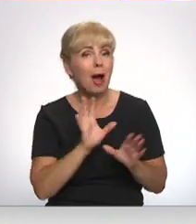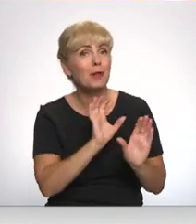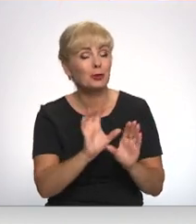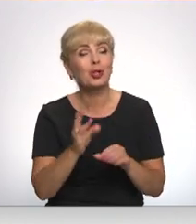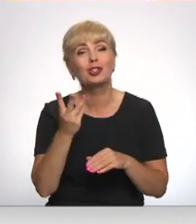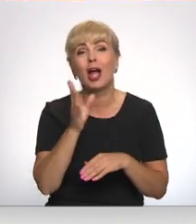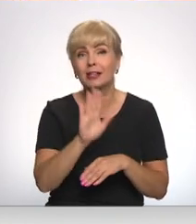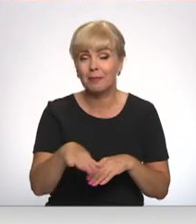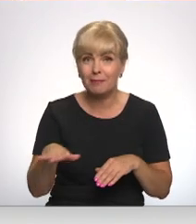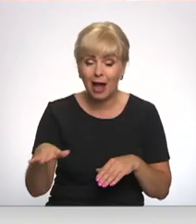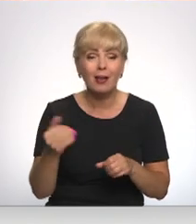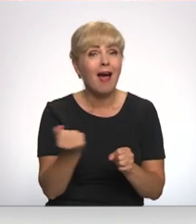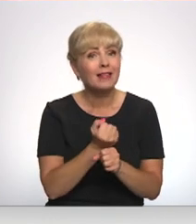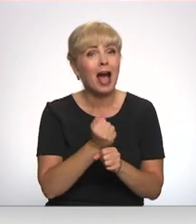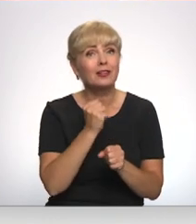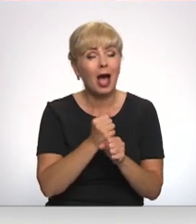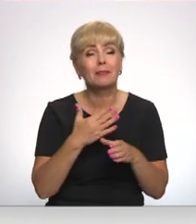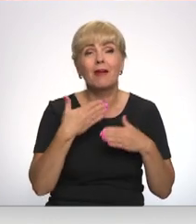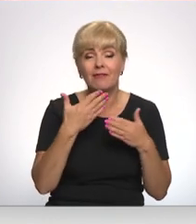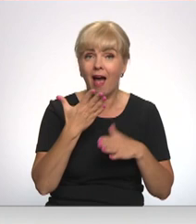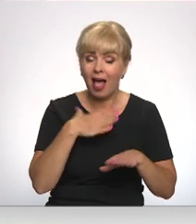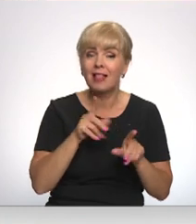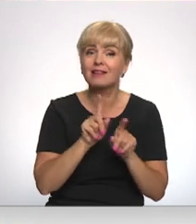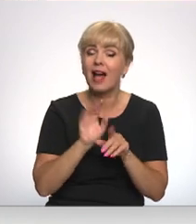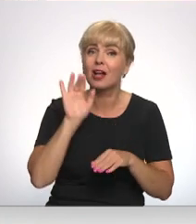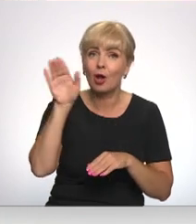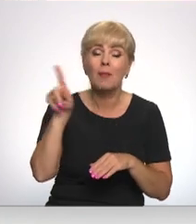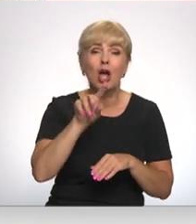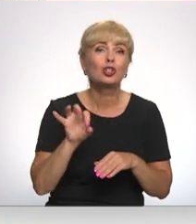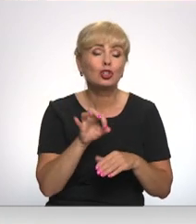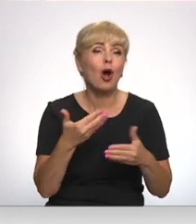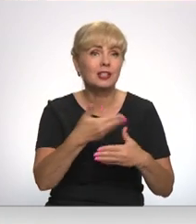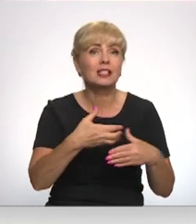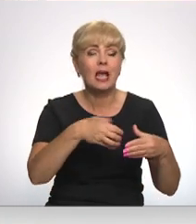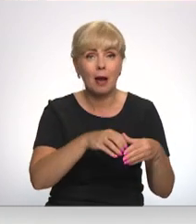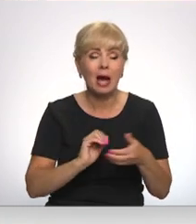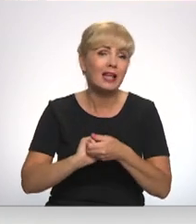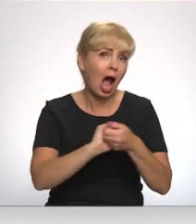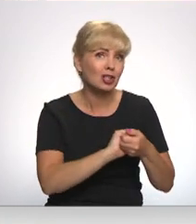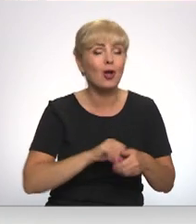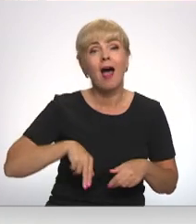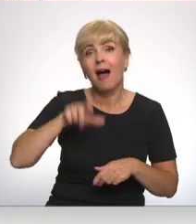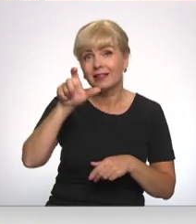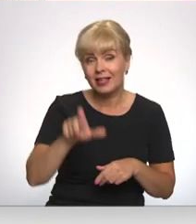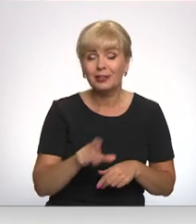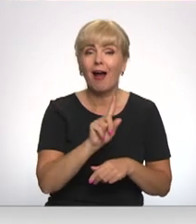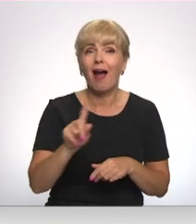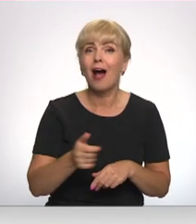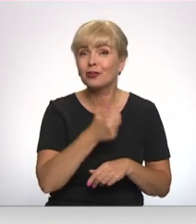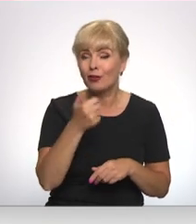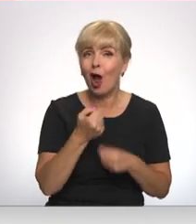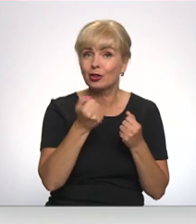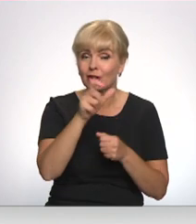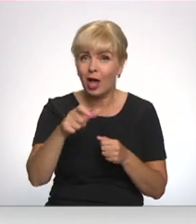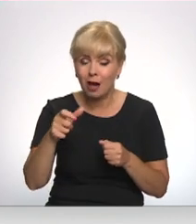4 bērniem un darīt šo darbu vēlas arī turpmāk. Tikmēr SOS bērnu ciematu asociācijas direktora atklāja, ar katru gadu